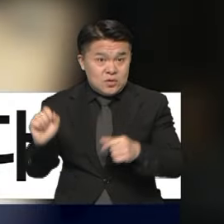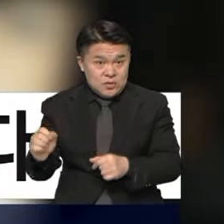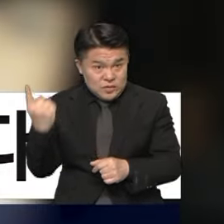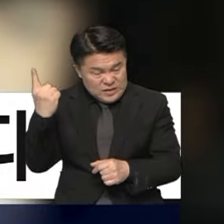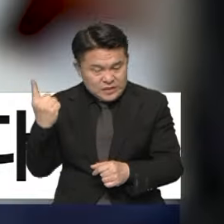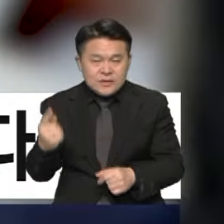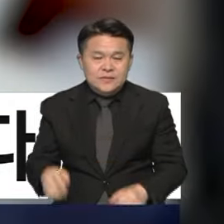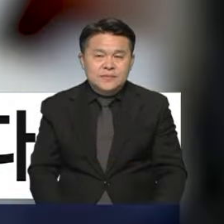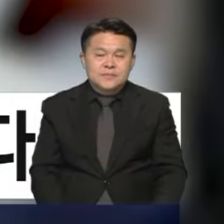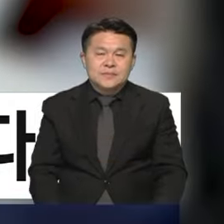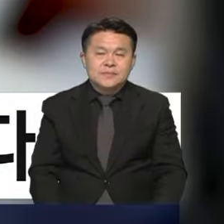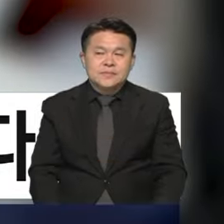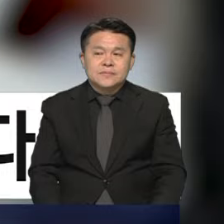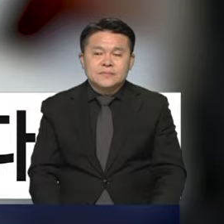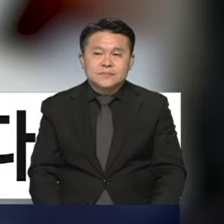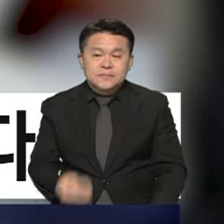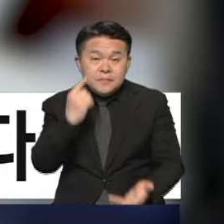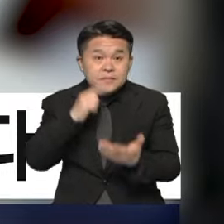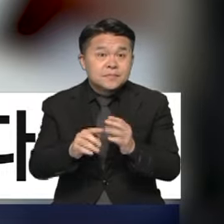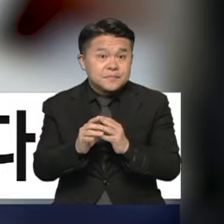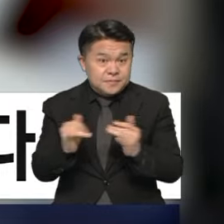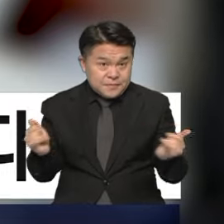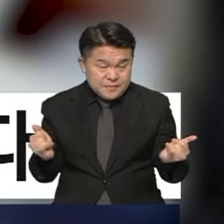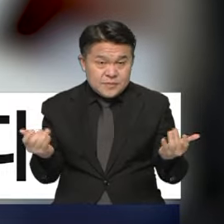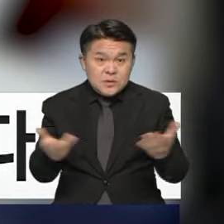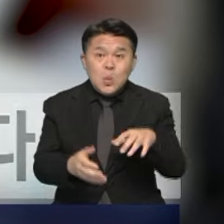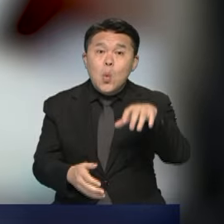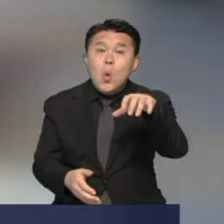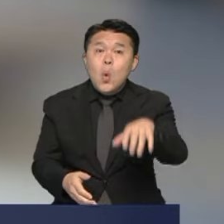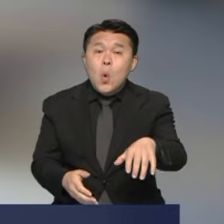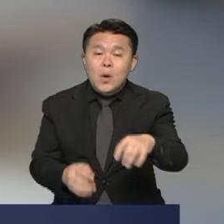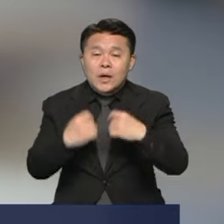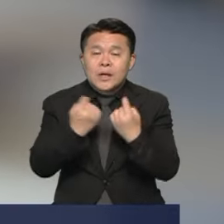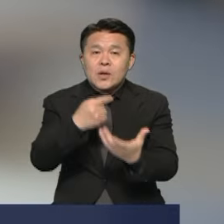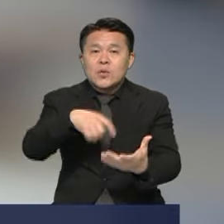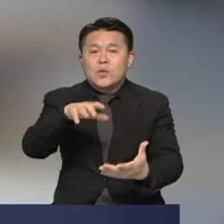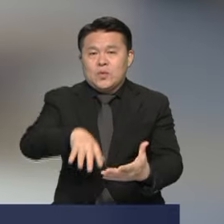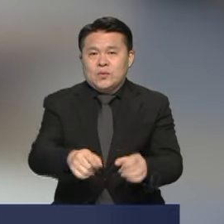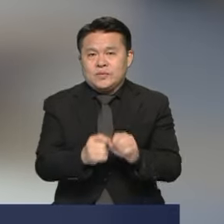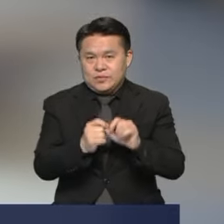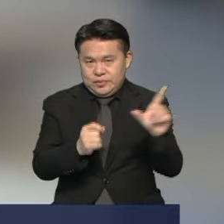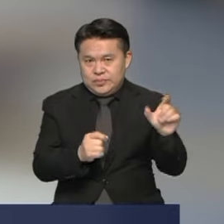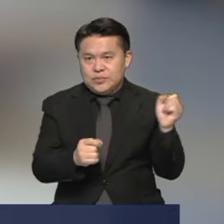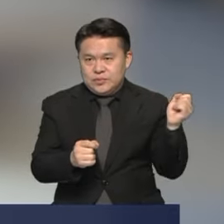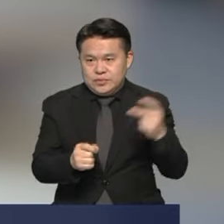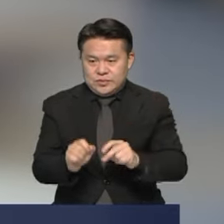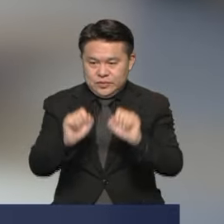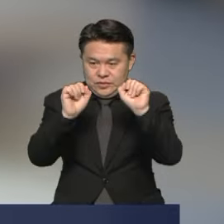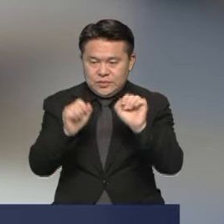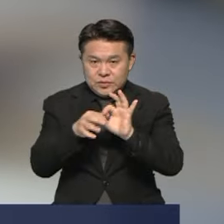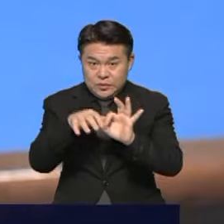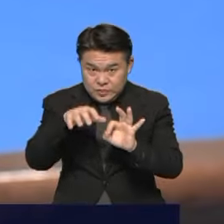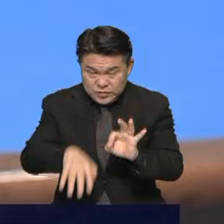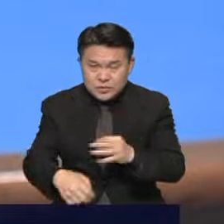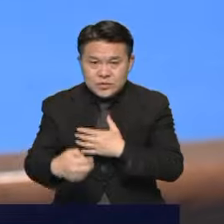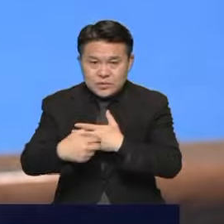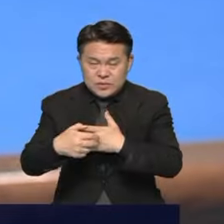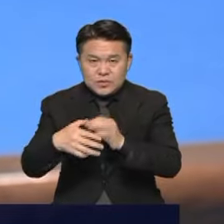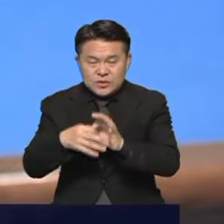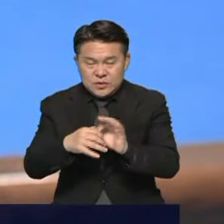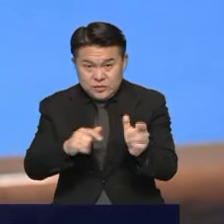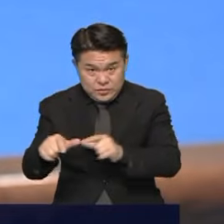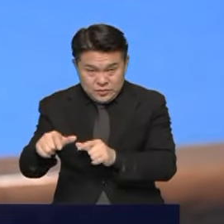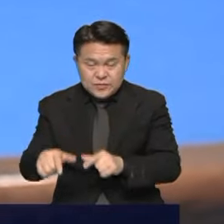따른 겁니다 적발된 인원이 소속된 기관은 사교육 시설이 가장 많았고 체육 시설 의료기관